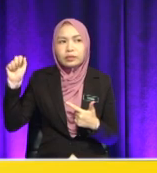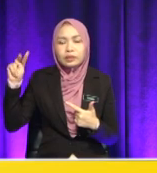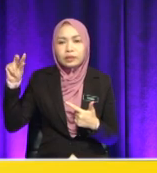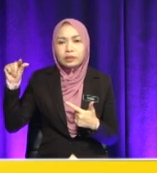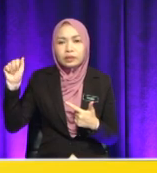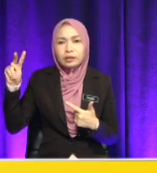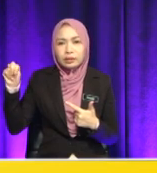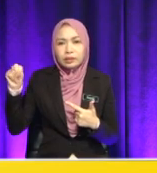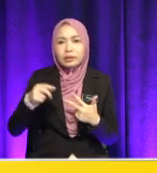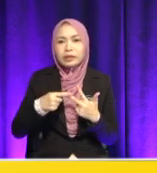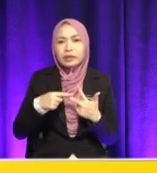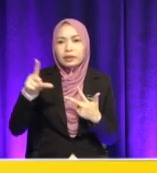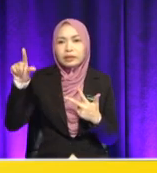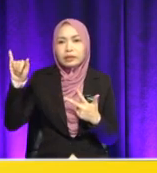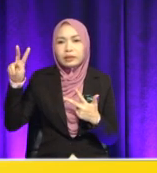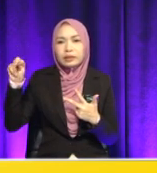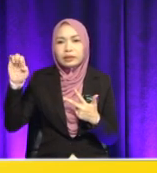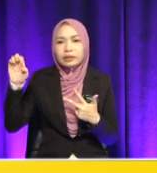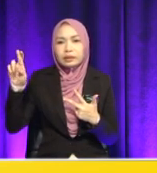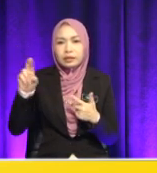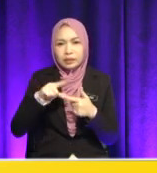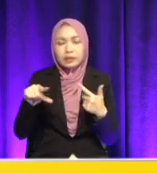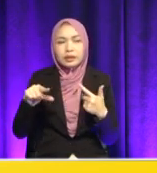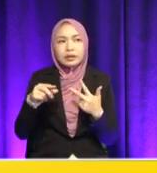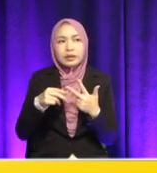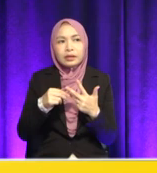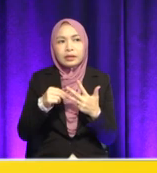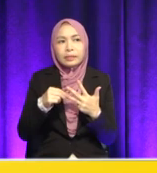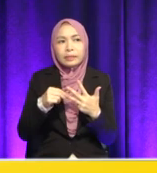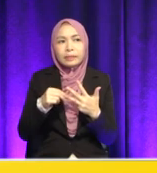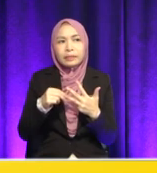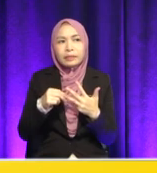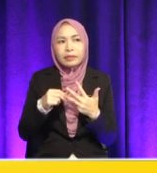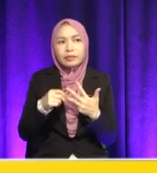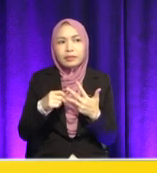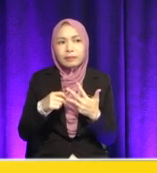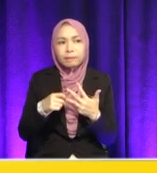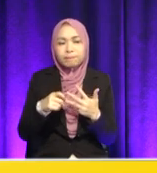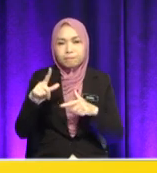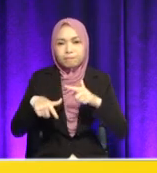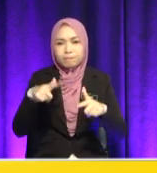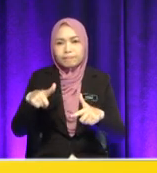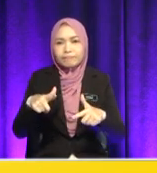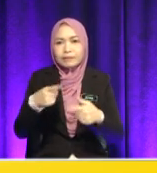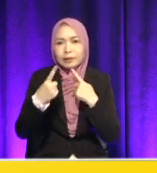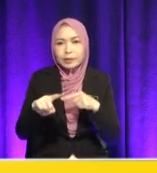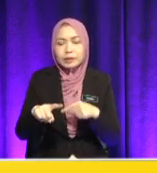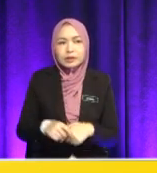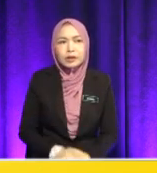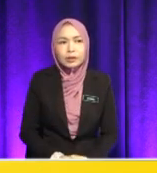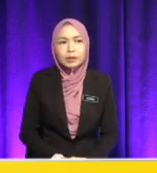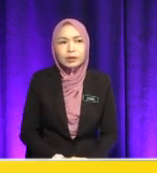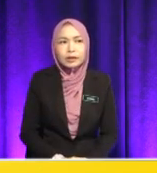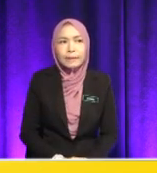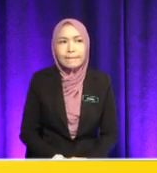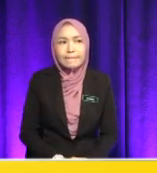saya tentunya 4 step tadi yaitu menulis langkah pertama kedua ketiga keempat inilah Dia 4 maka